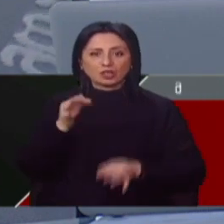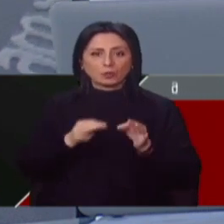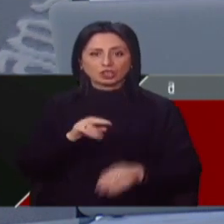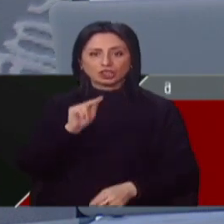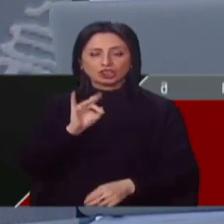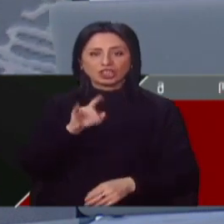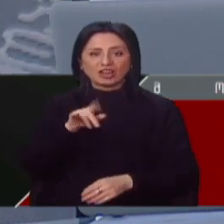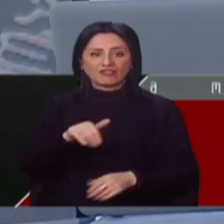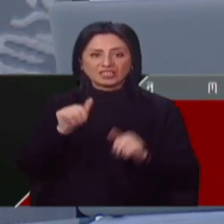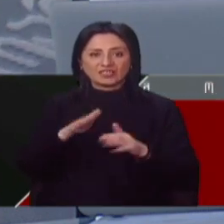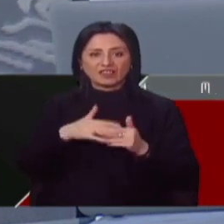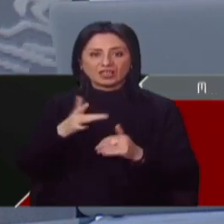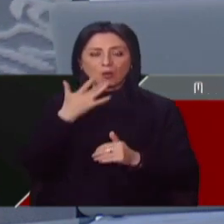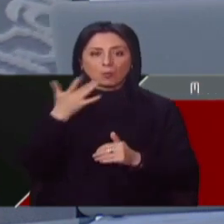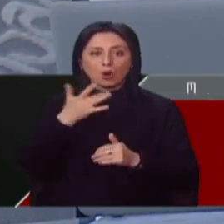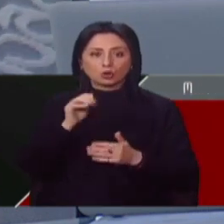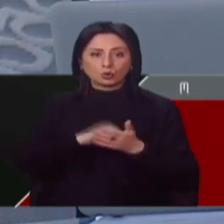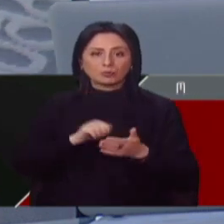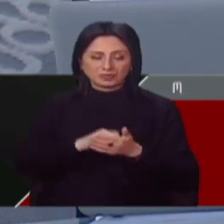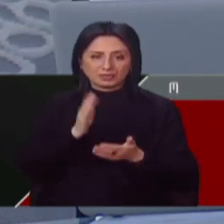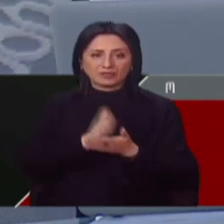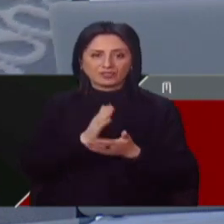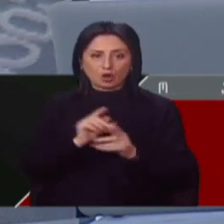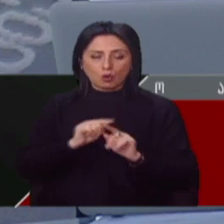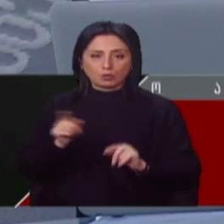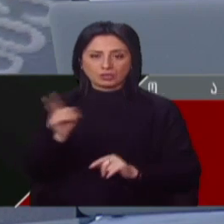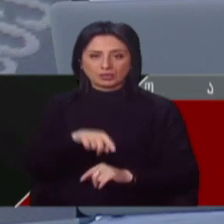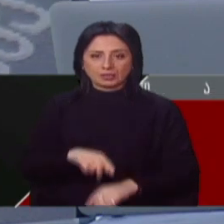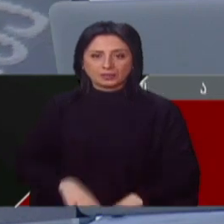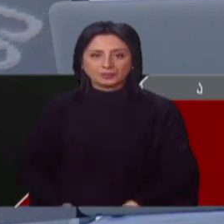Lasha Chxiqvadzis verdikts politikurat motivurebulad miichnevs opozitsia.